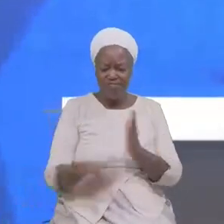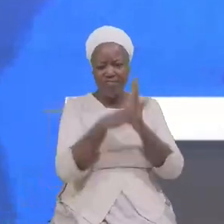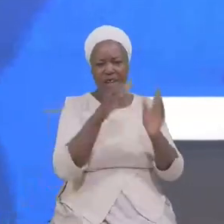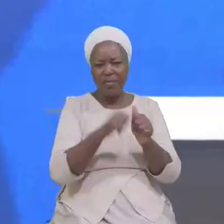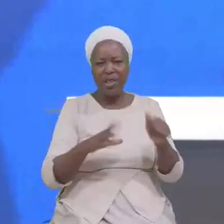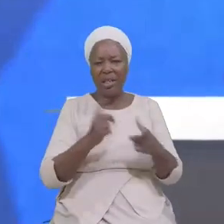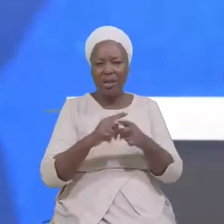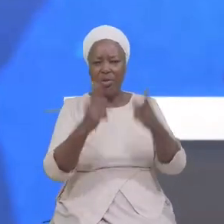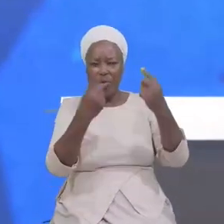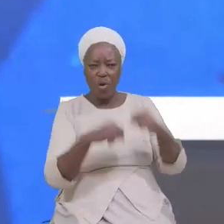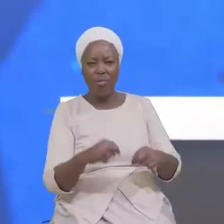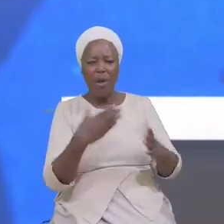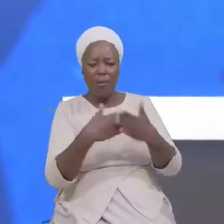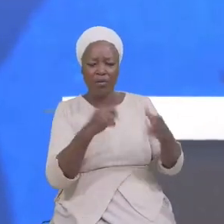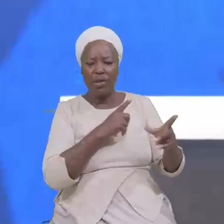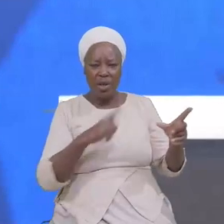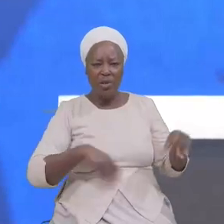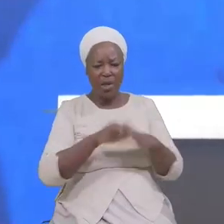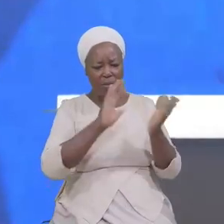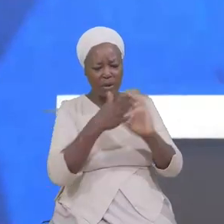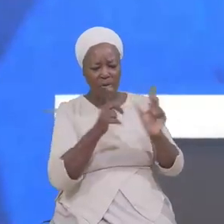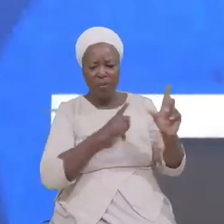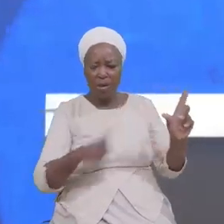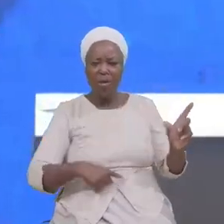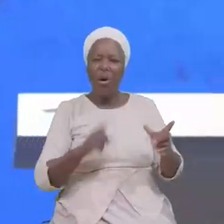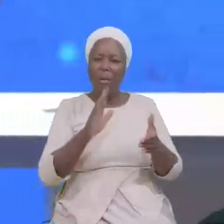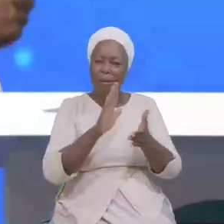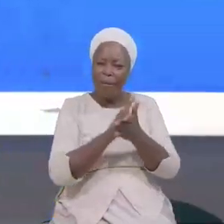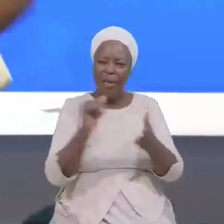Et tu viendras devant le Seigneur en croyant